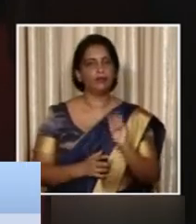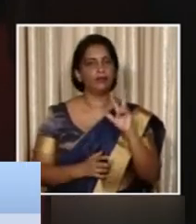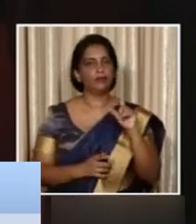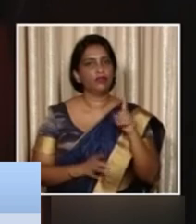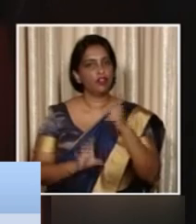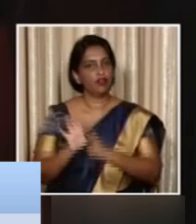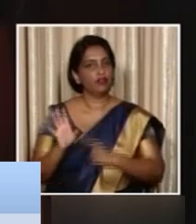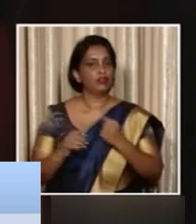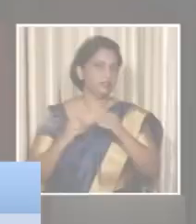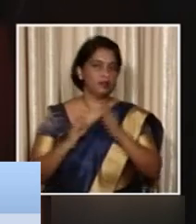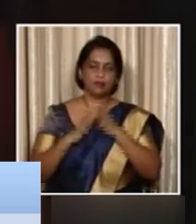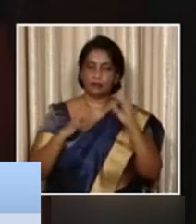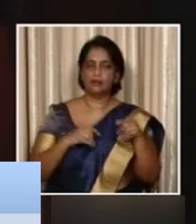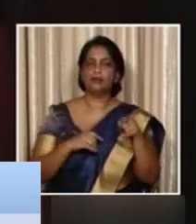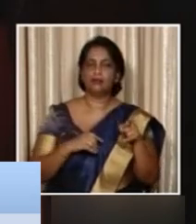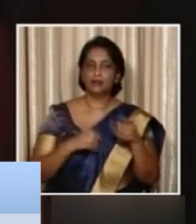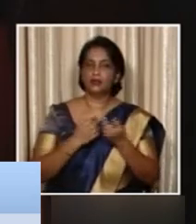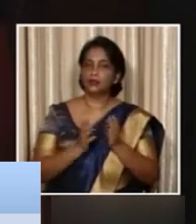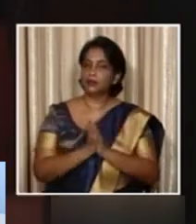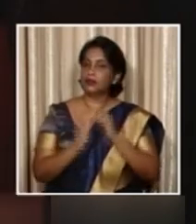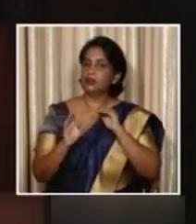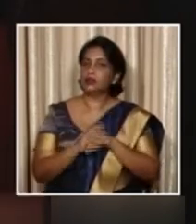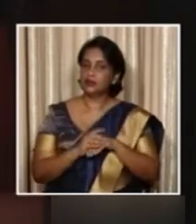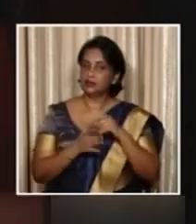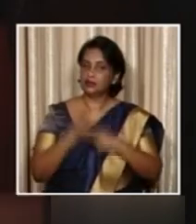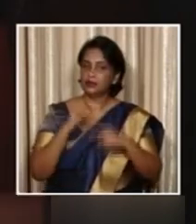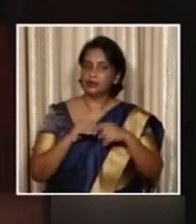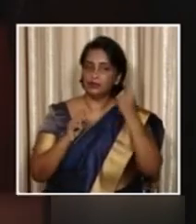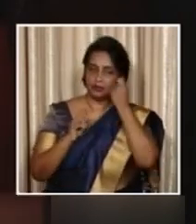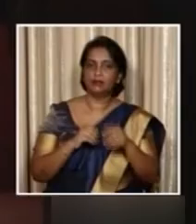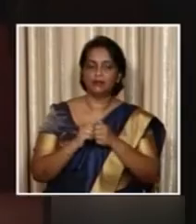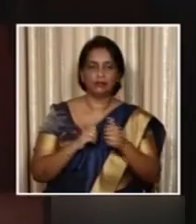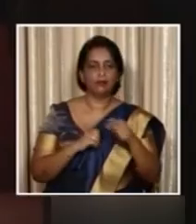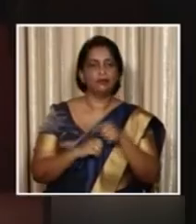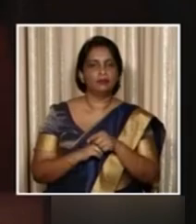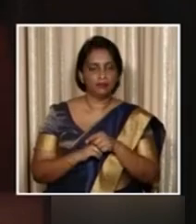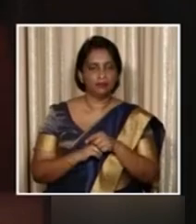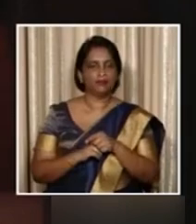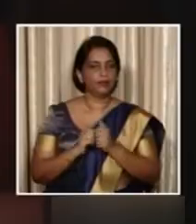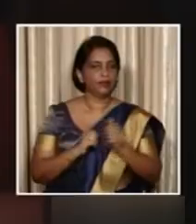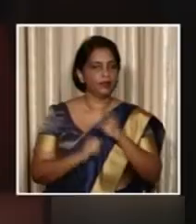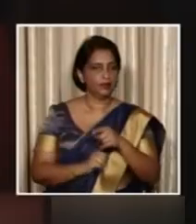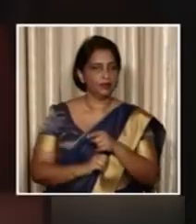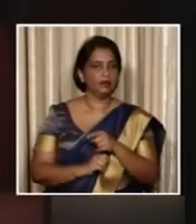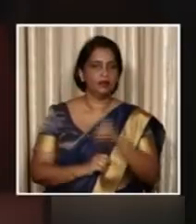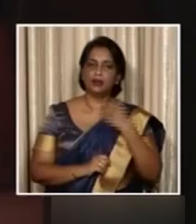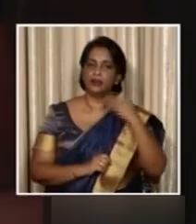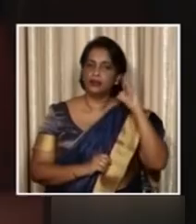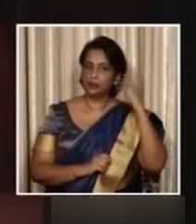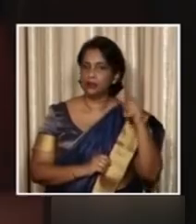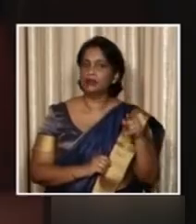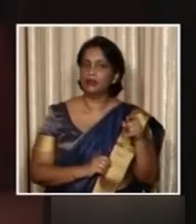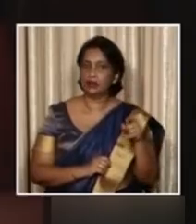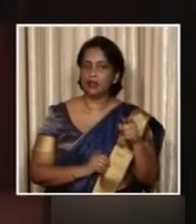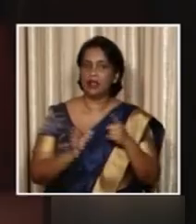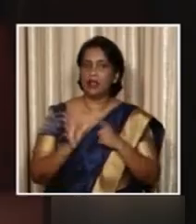වසරක ජීවිත කාලෙන් වැඩි කොටසක් තමන් දරන දේශපාලන මතය වෙනුවෙන් නොබියව නිර්භීතව කටයුතු කරා. එනිසා විශේෂයෙන්ම